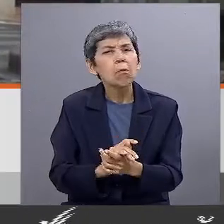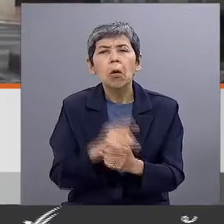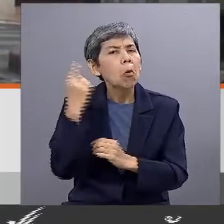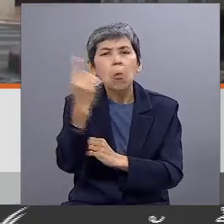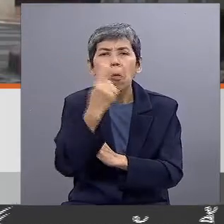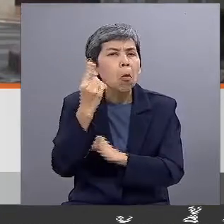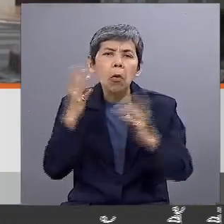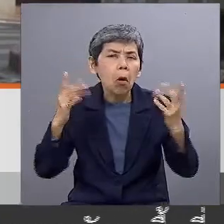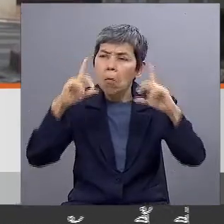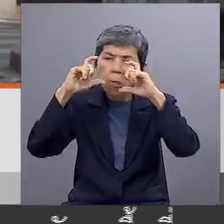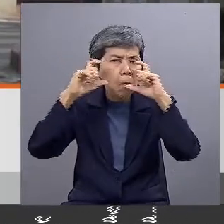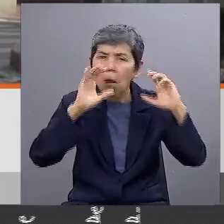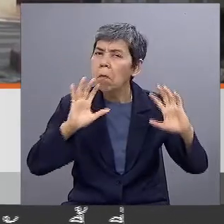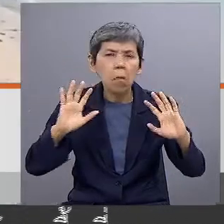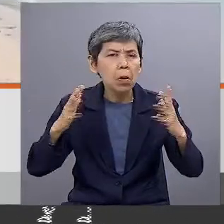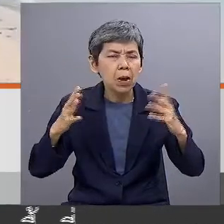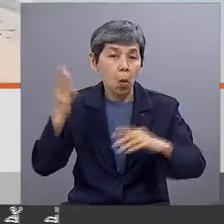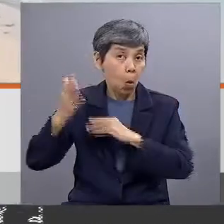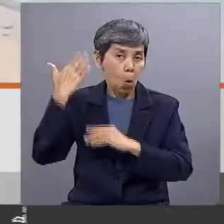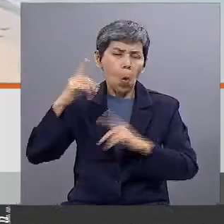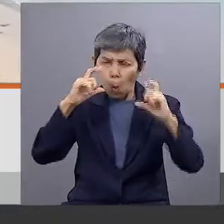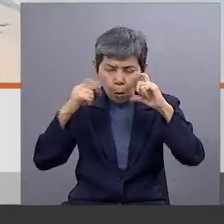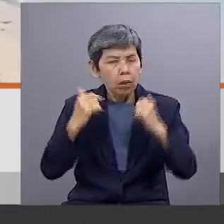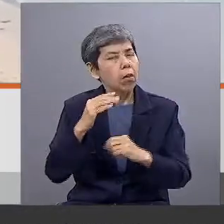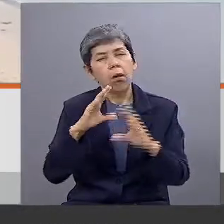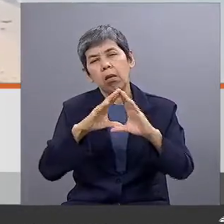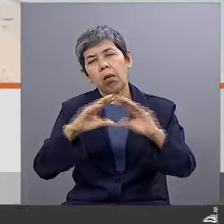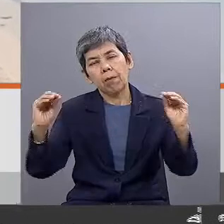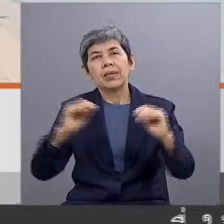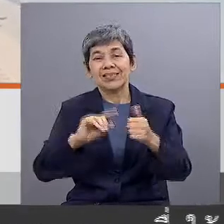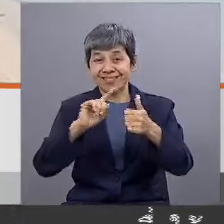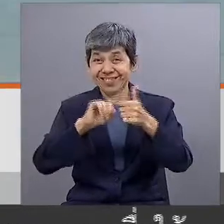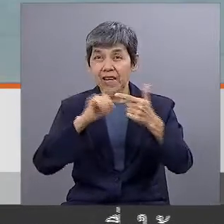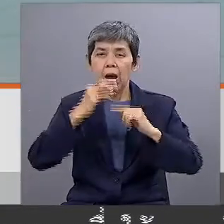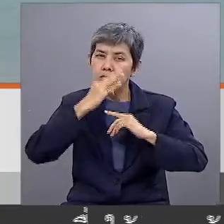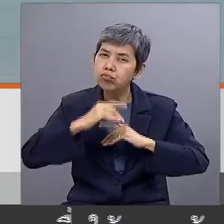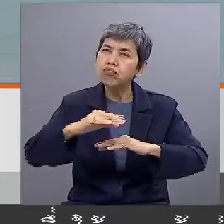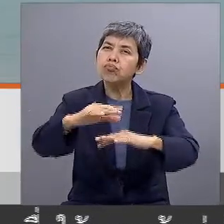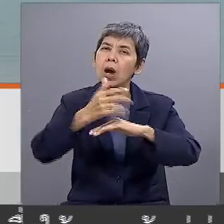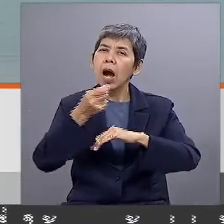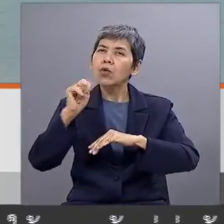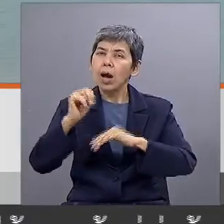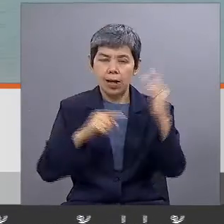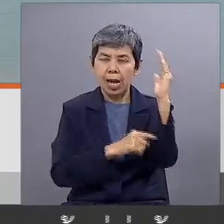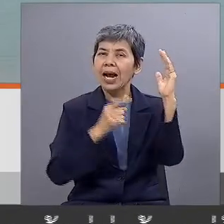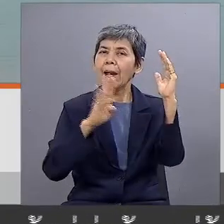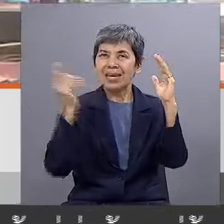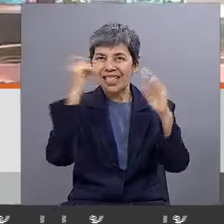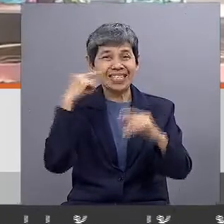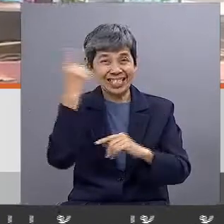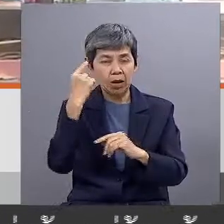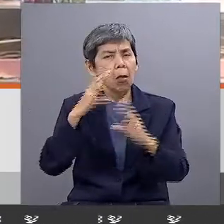รอถ่ายรูปเป็นที่ระลึกเหมือนแต่ก่อนนะครับเช่นเดียวกับที่บริเวณชายหาดอ่าวนางจังหวัดกระบี่ที่มีนักท่องเที่ยวบางตา